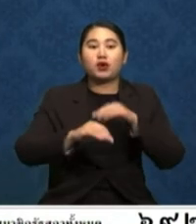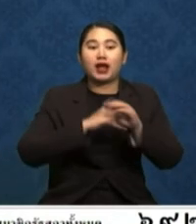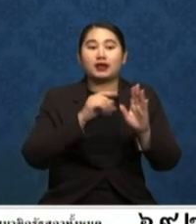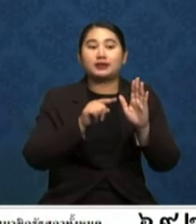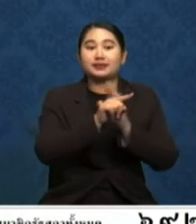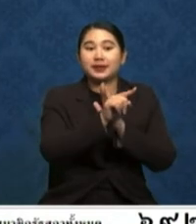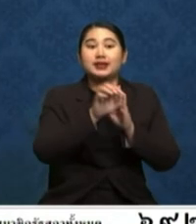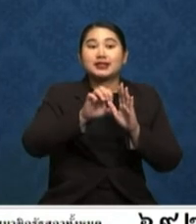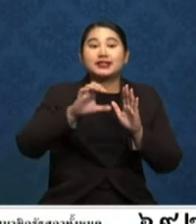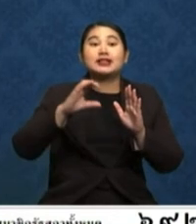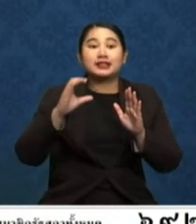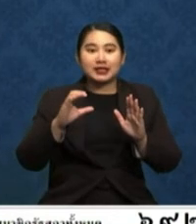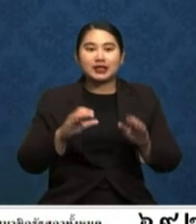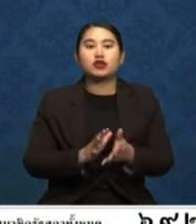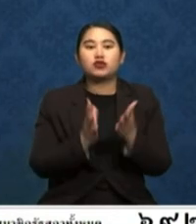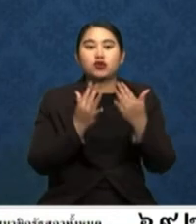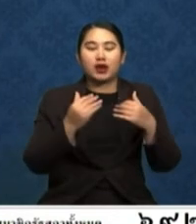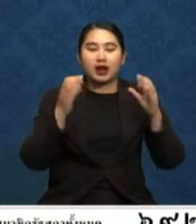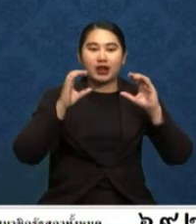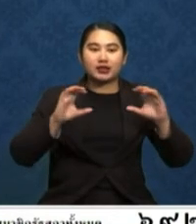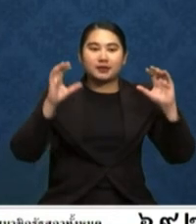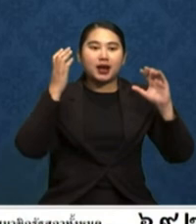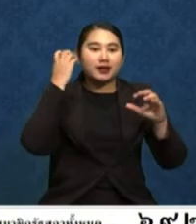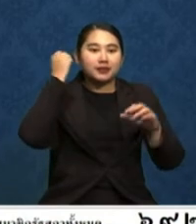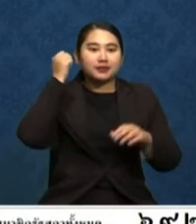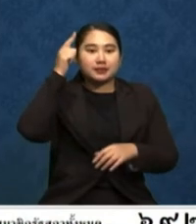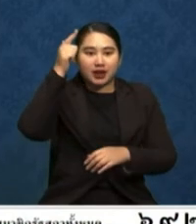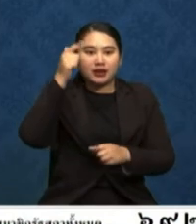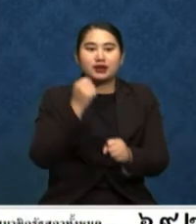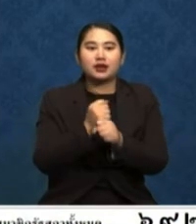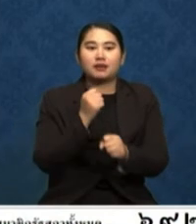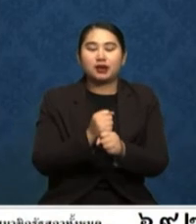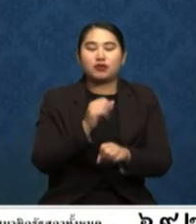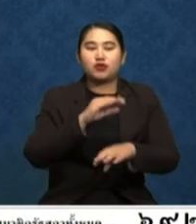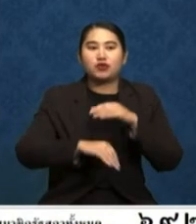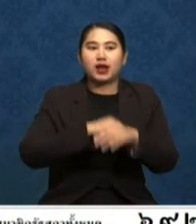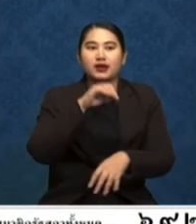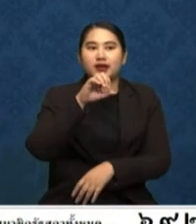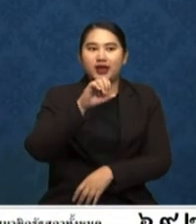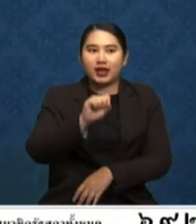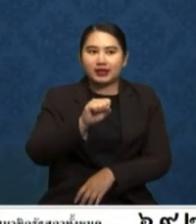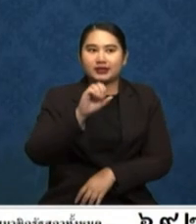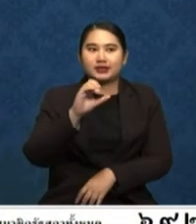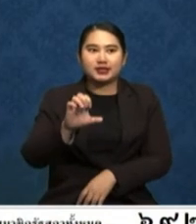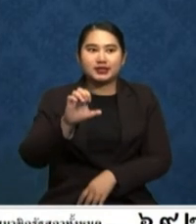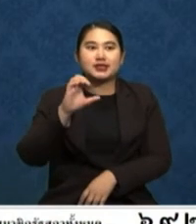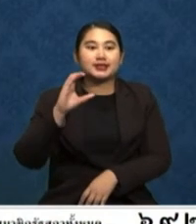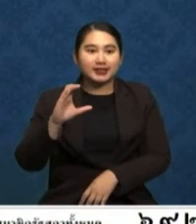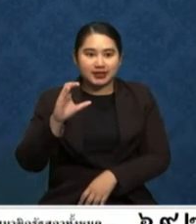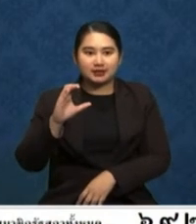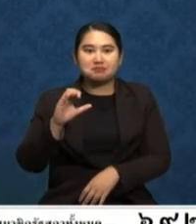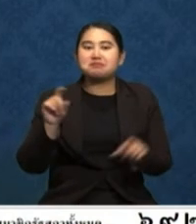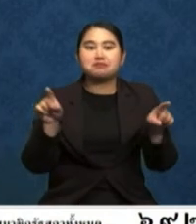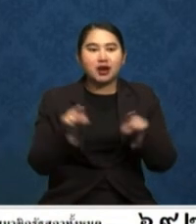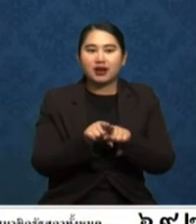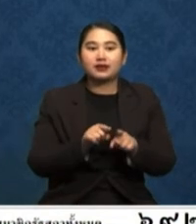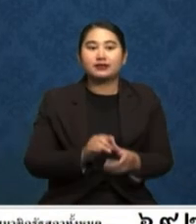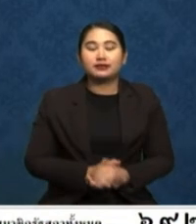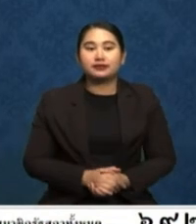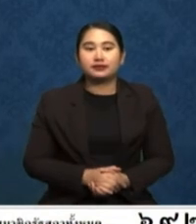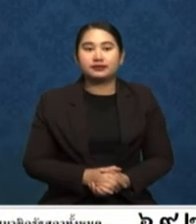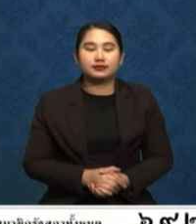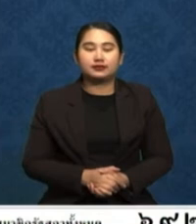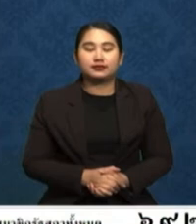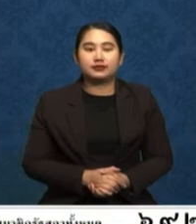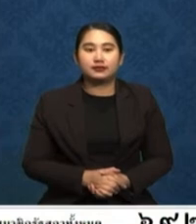ไรรัฐบาลแพทองธารก็กำลังจะทำ secแบบนั้น